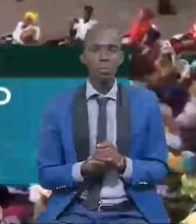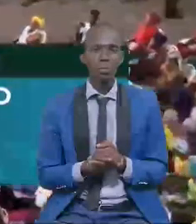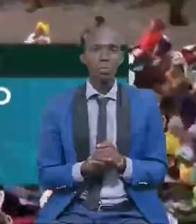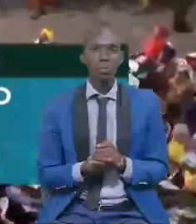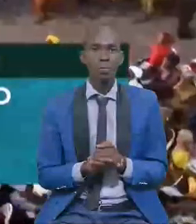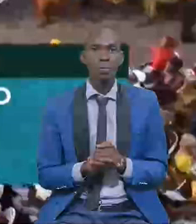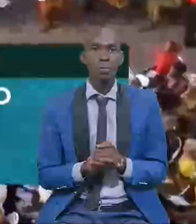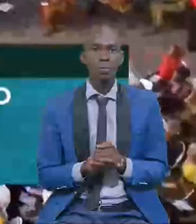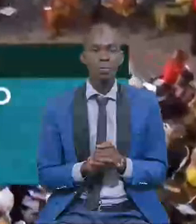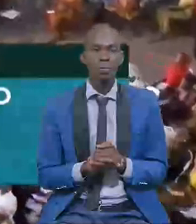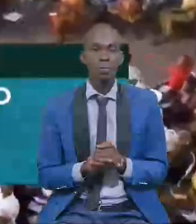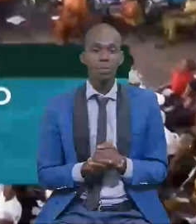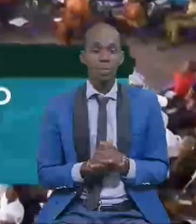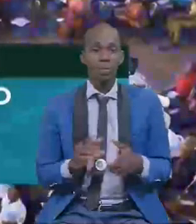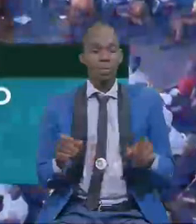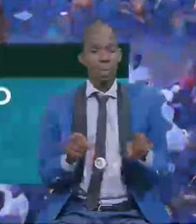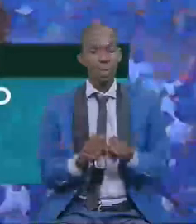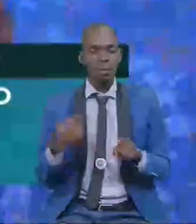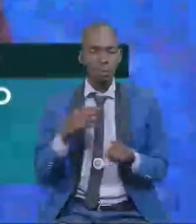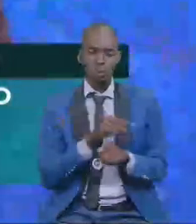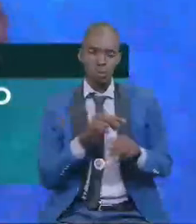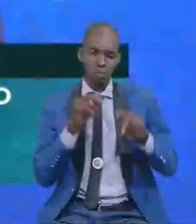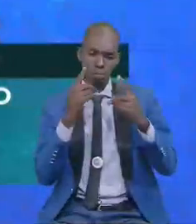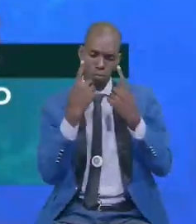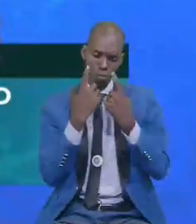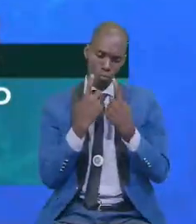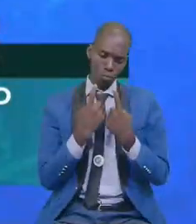vie. Comme nous examinons nos vies,